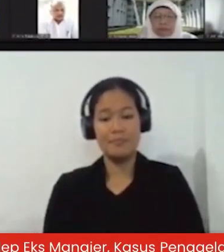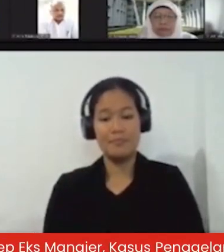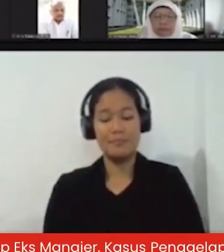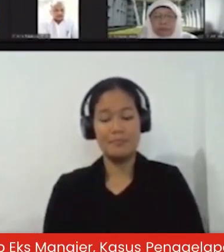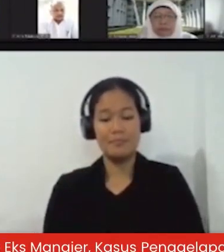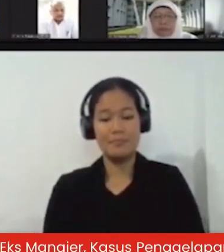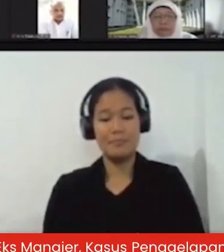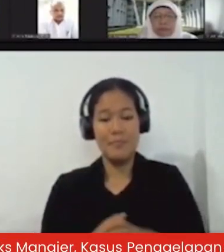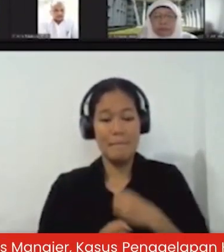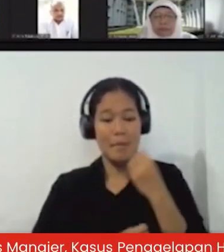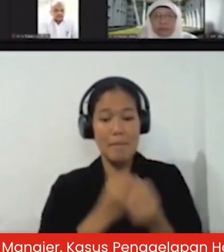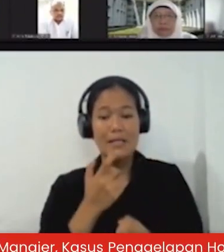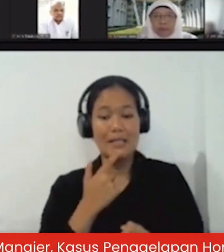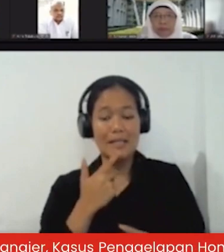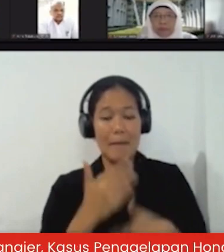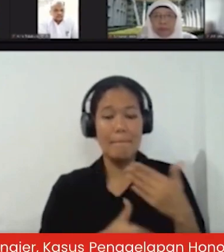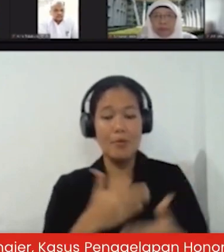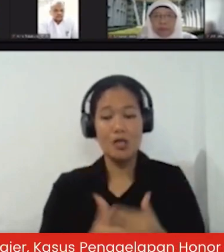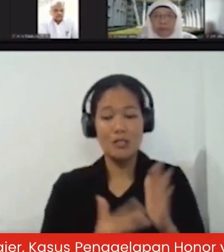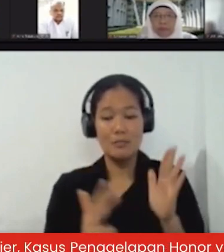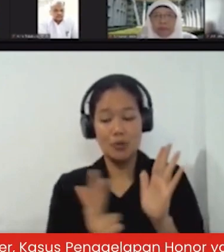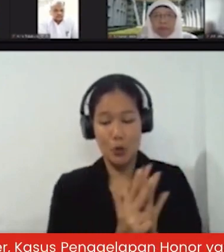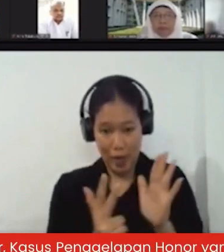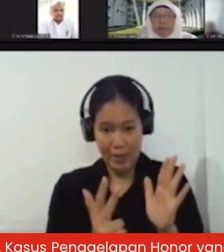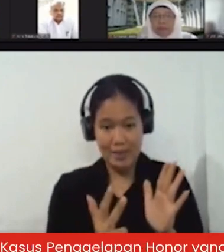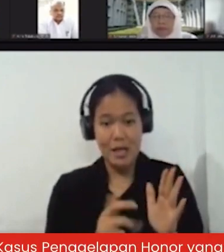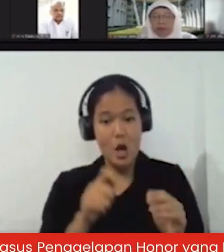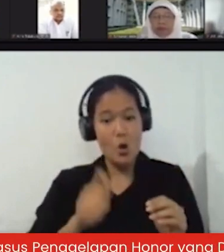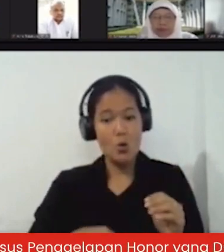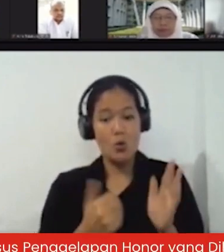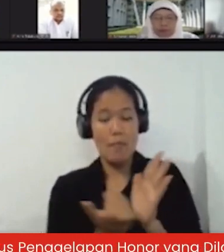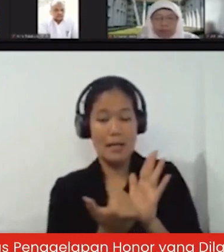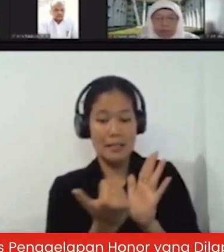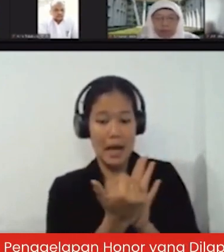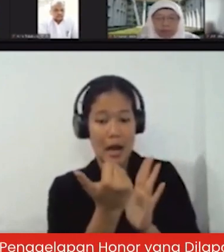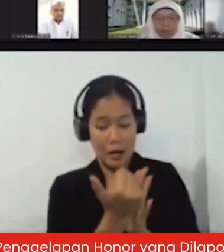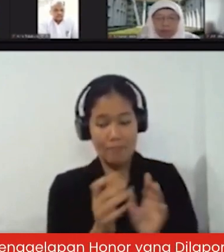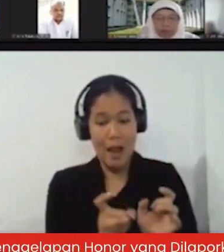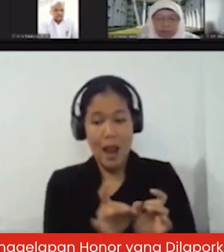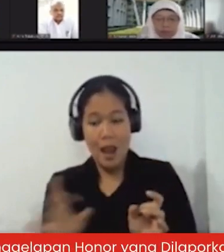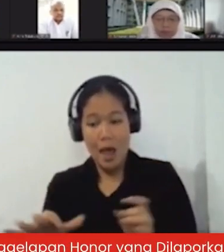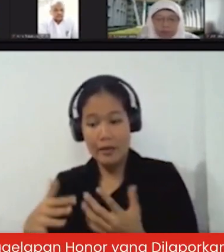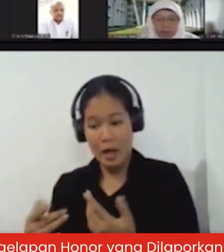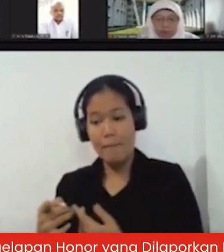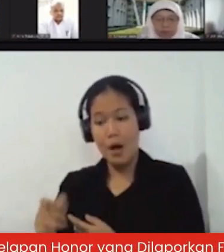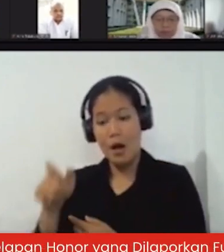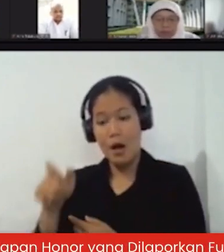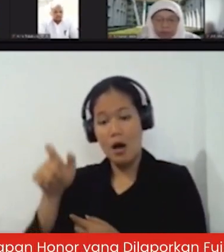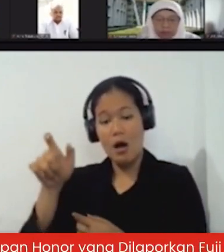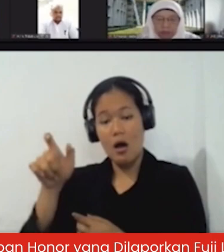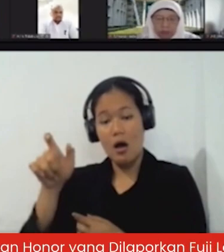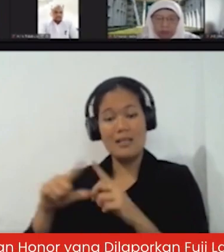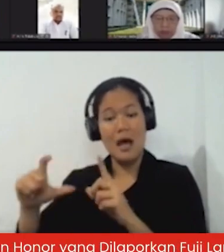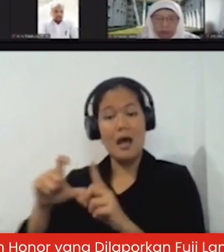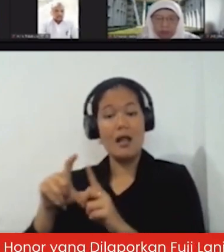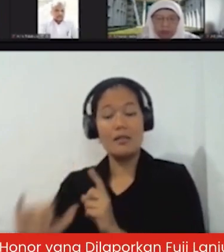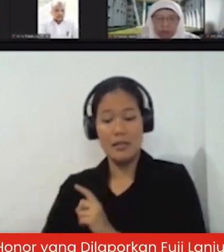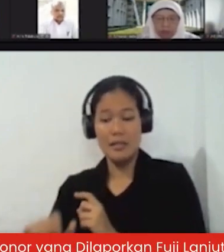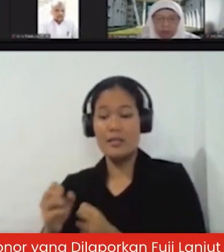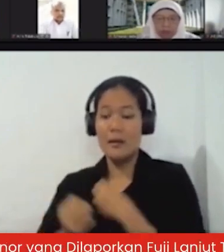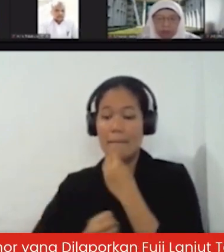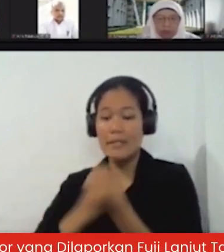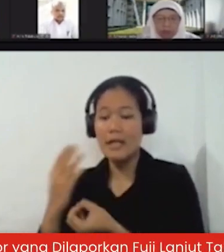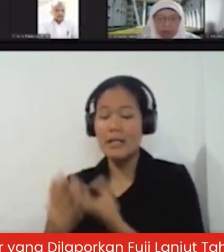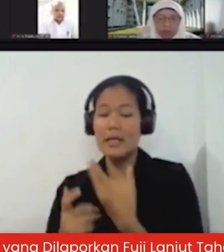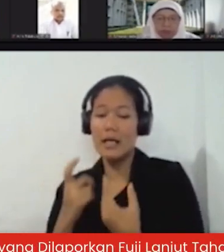pengambilan putusan yang berkenaan dengan hukum acara dalam putusano Hakim terlapor S idra juga membahas dan menjelaskan bahwa isu hukum